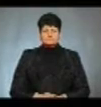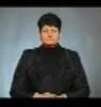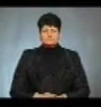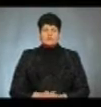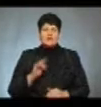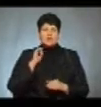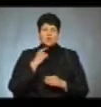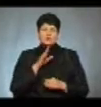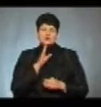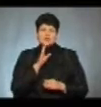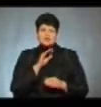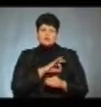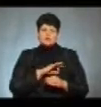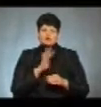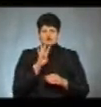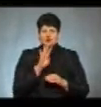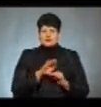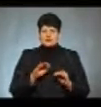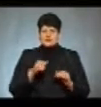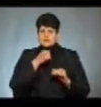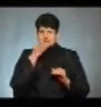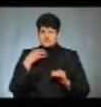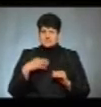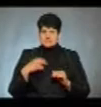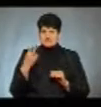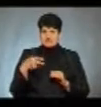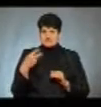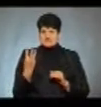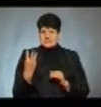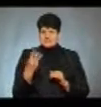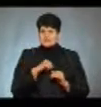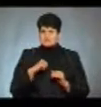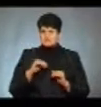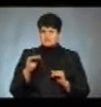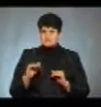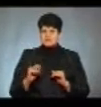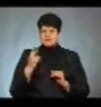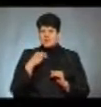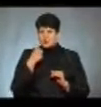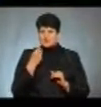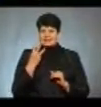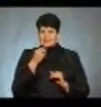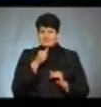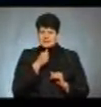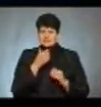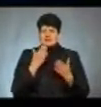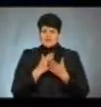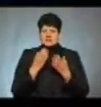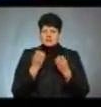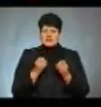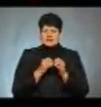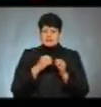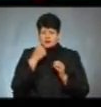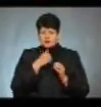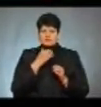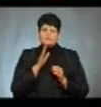Лучанка Оксана Коваленко виховує 4 дітей. Старшому сину від 23, найменшому – 2 роки і 3 місяці. Є ще 10-річна дочка